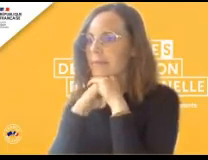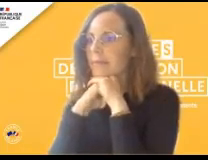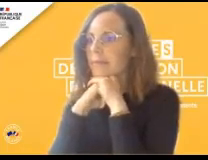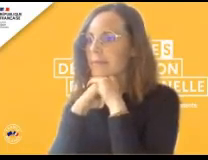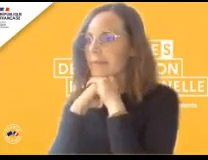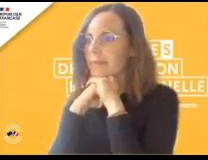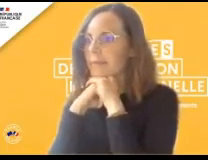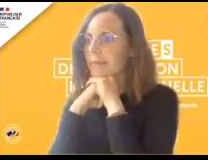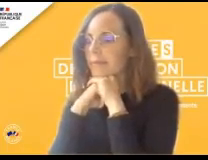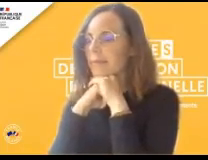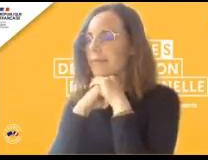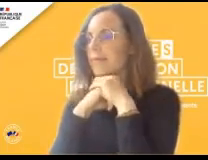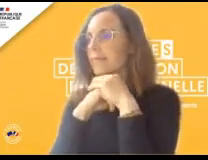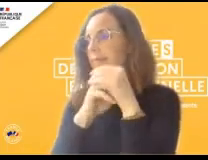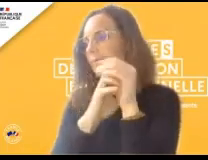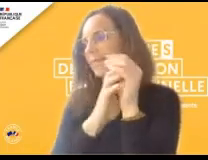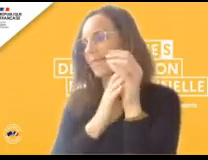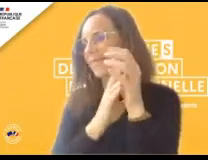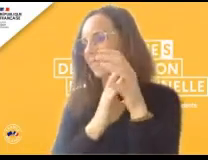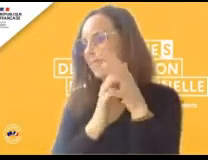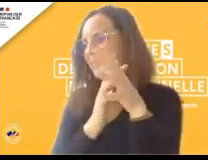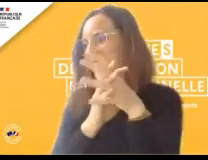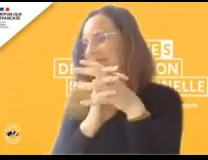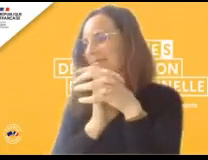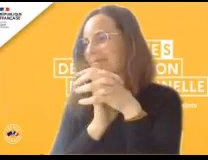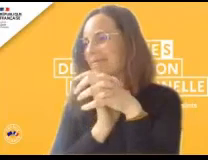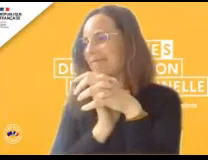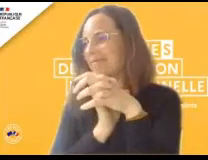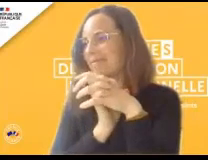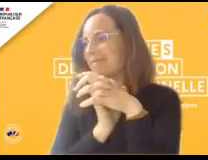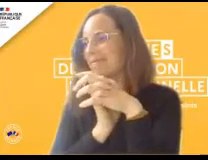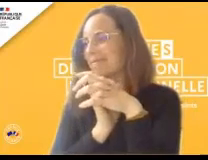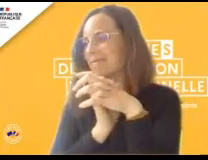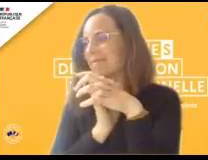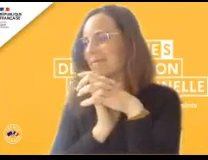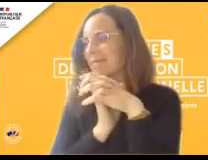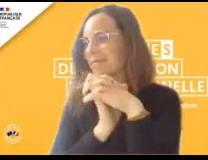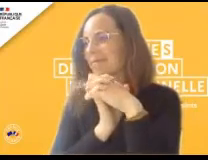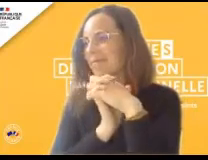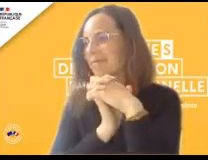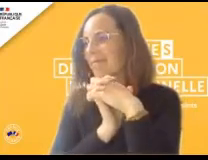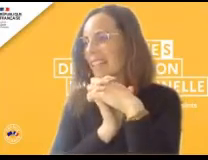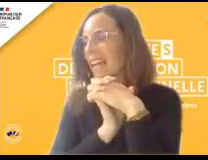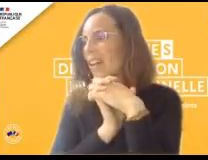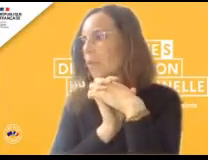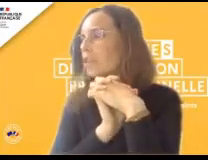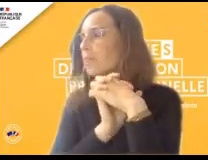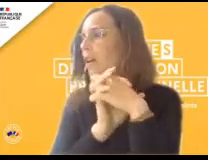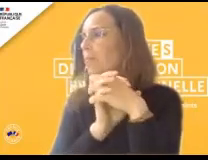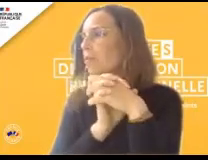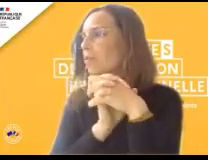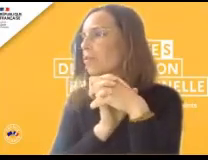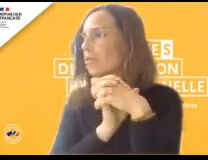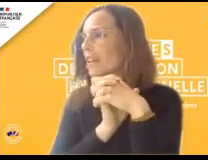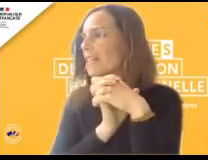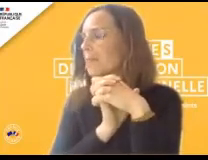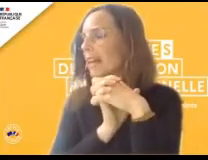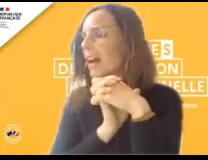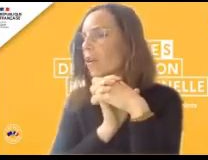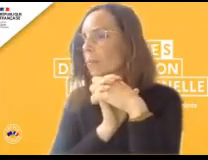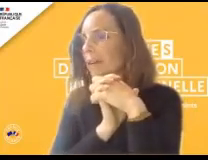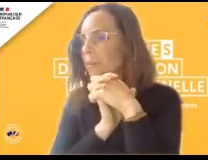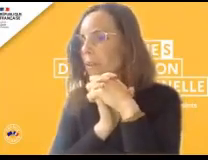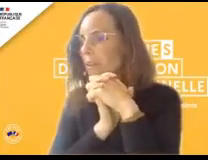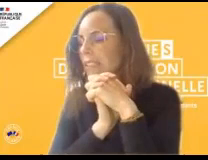je ne les ai pas. Donc, je ne répondrai malheureusement pas à cette question-là. Moi, je peux répondre sur